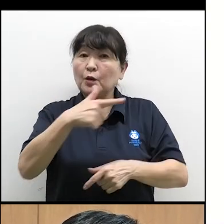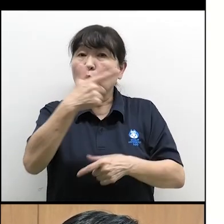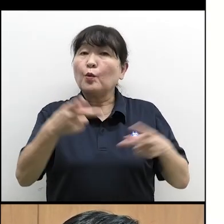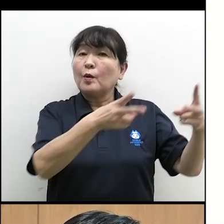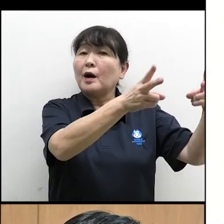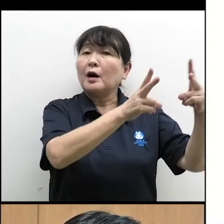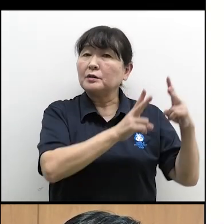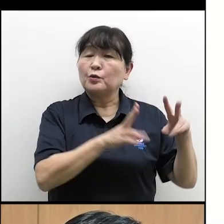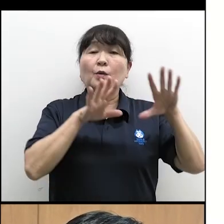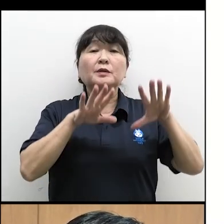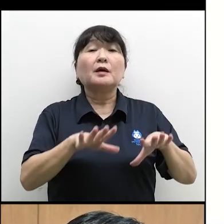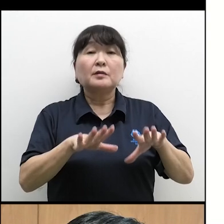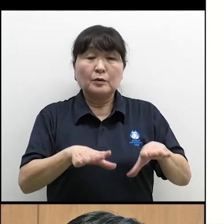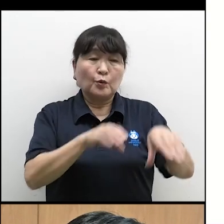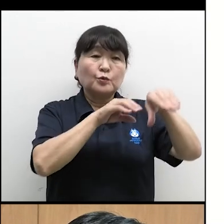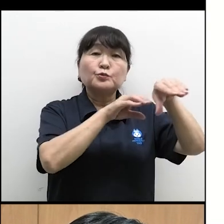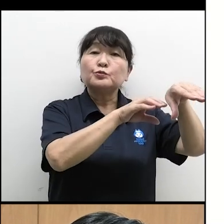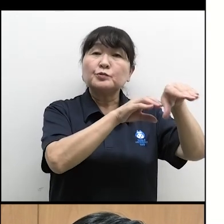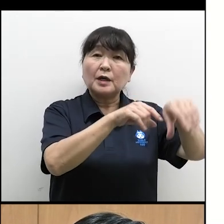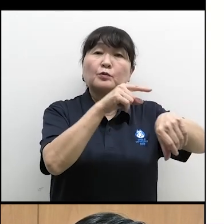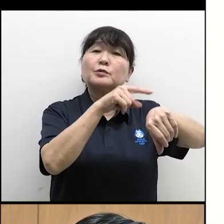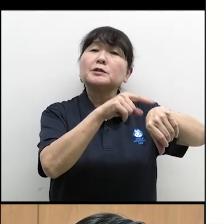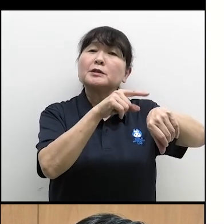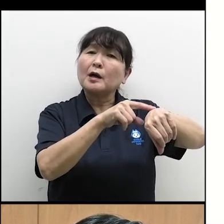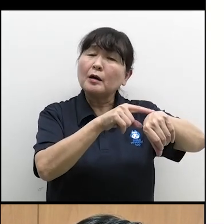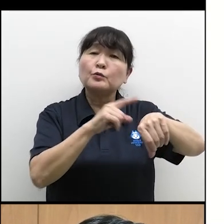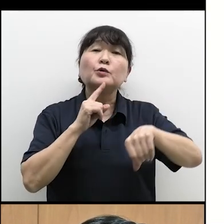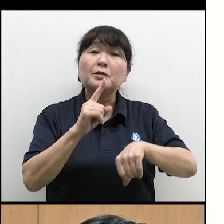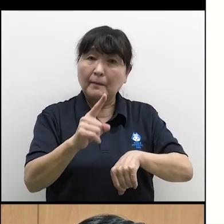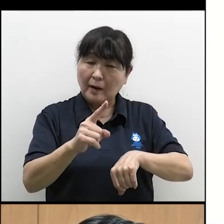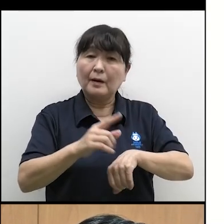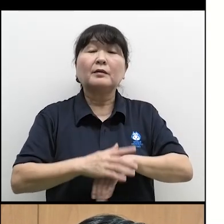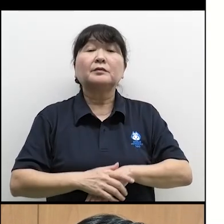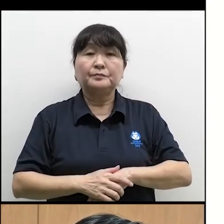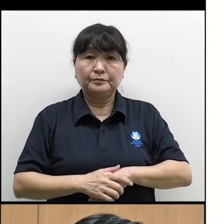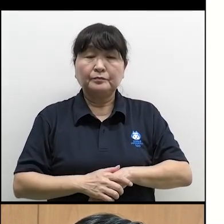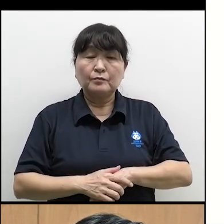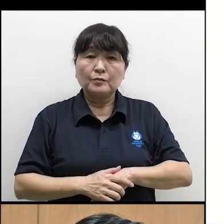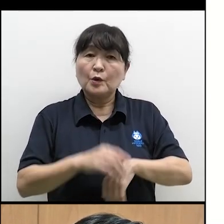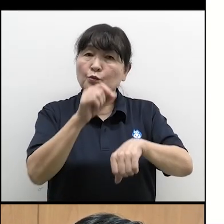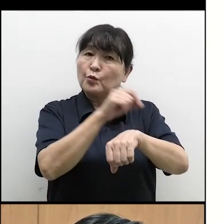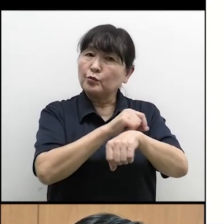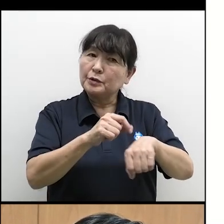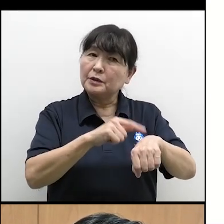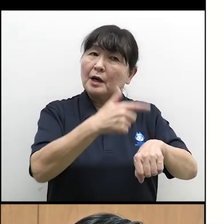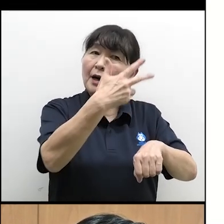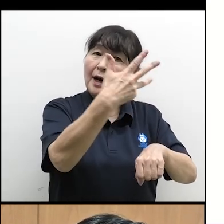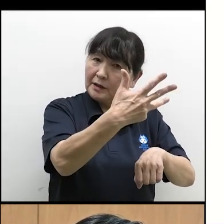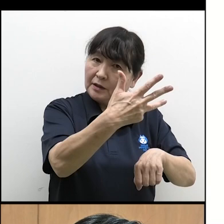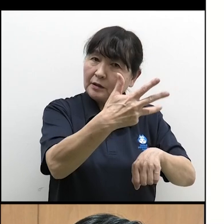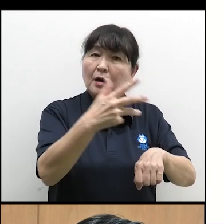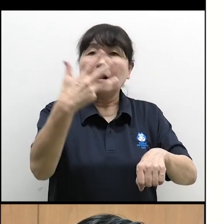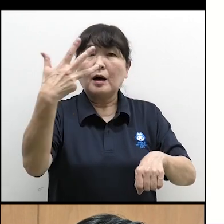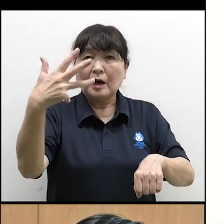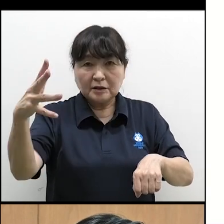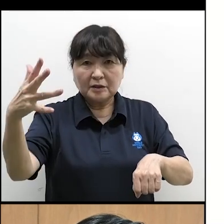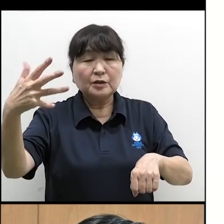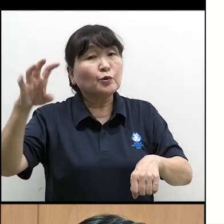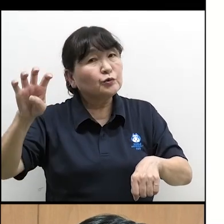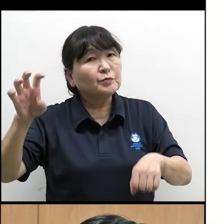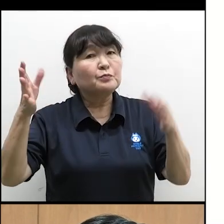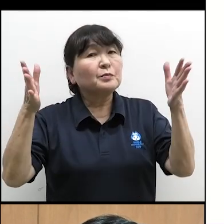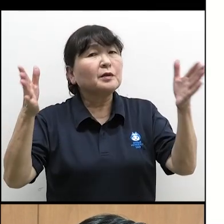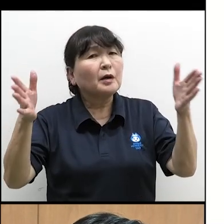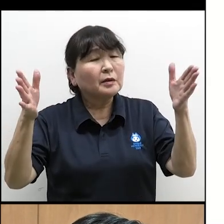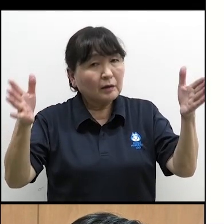在渋滞発生の時間帯についてでございますけれども、特に8時から8時40分の間、900メートルを